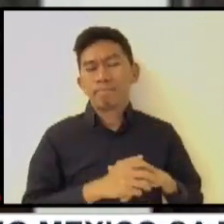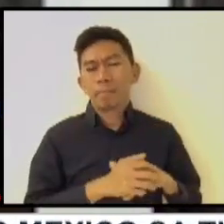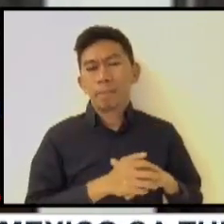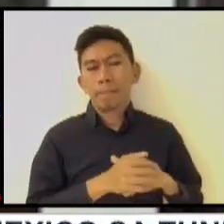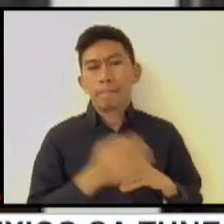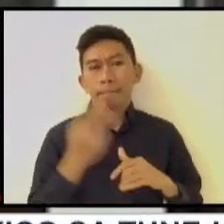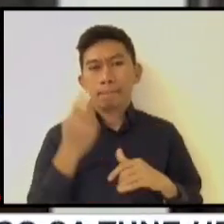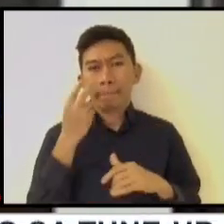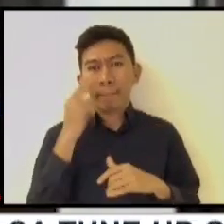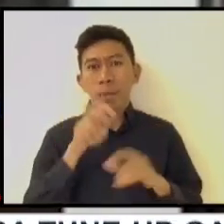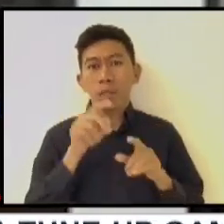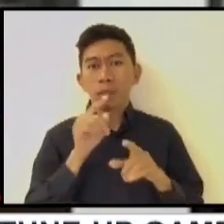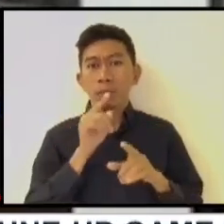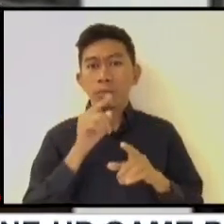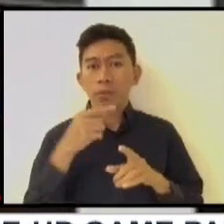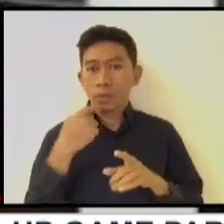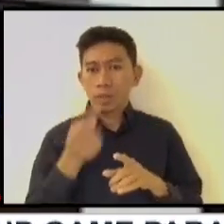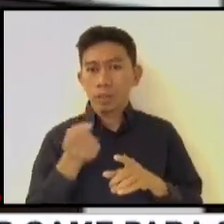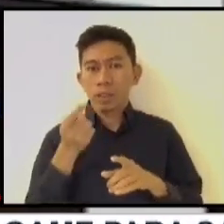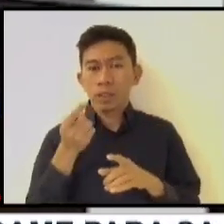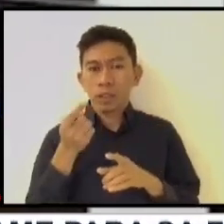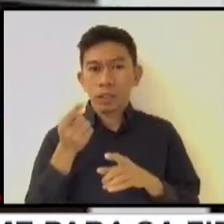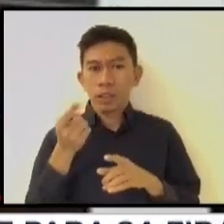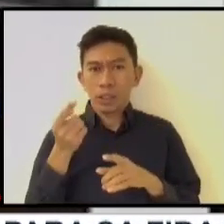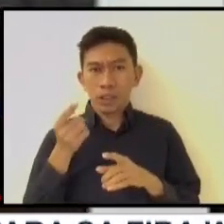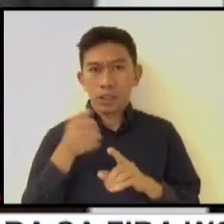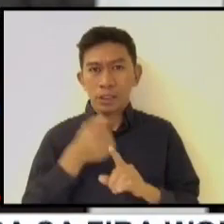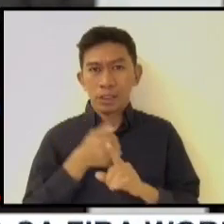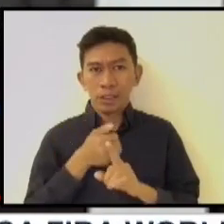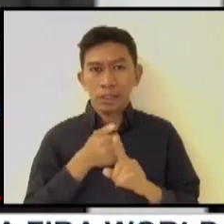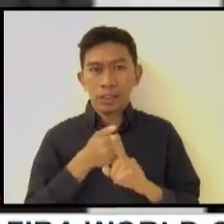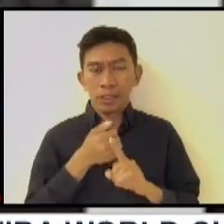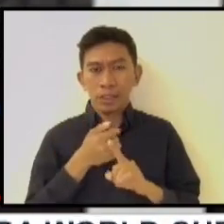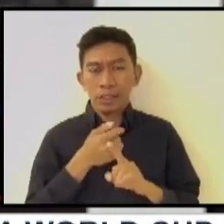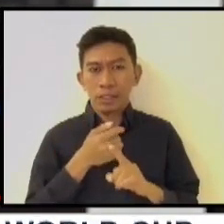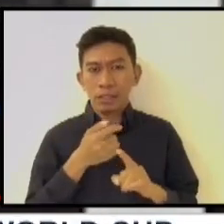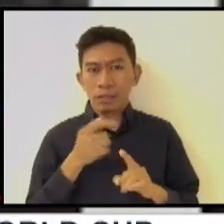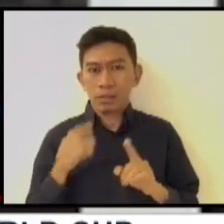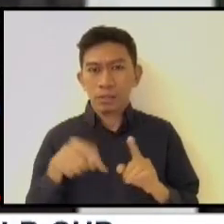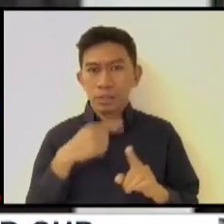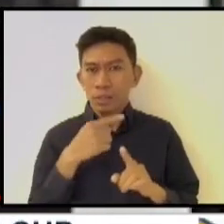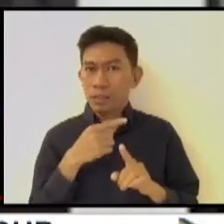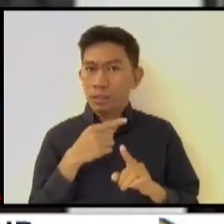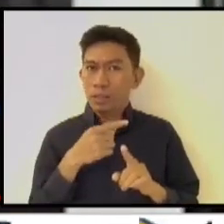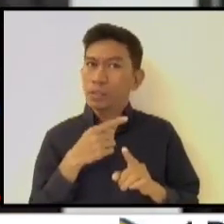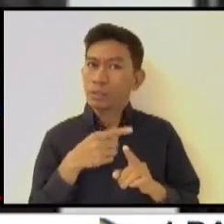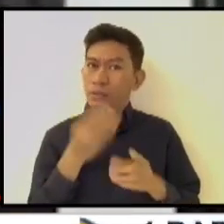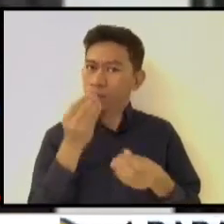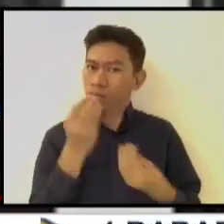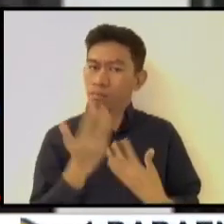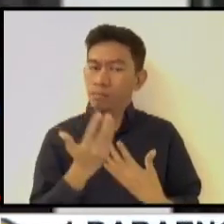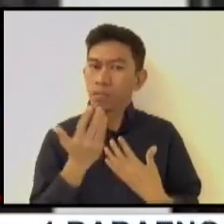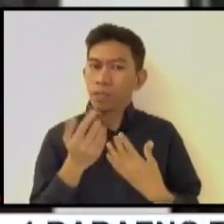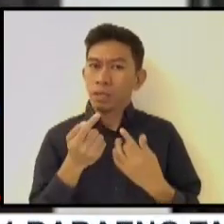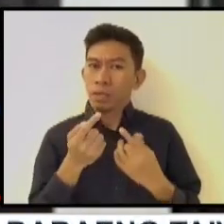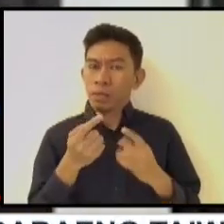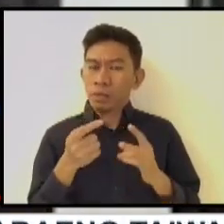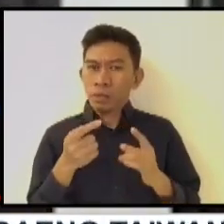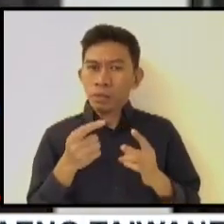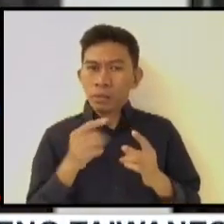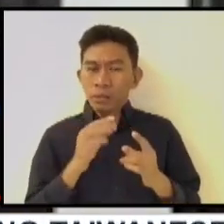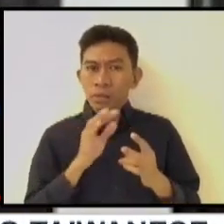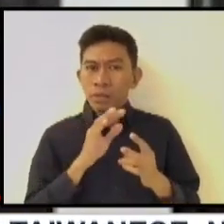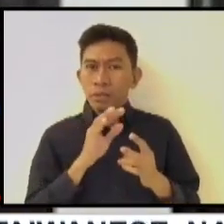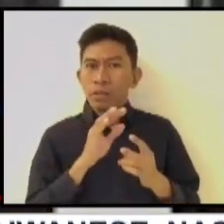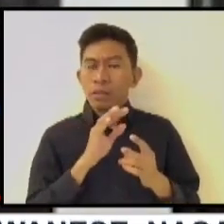description na ibinigay ng witness, and then sa information na ibinigay dun sa biktima, nalaman nila